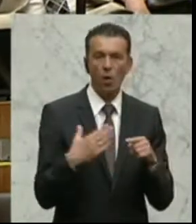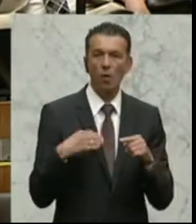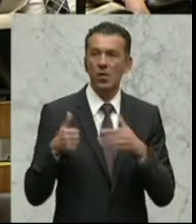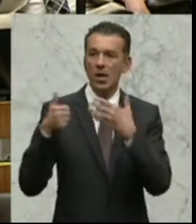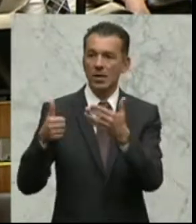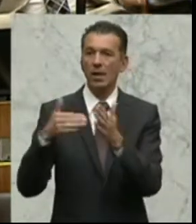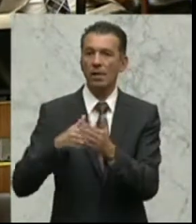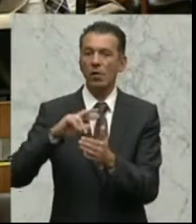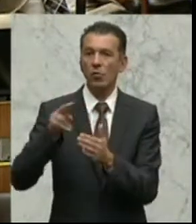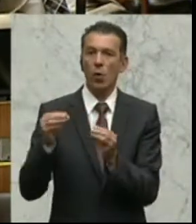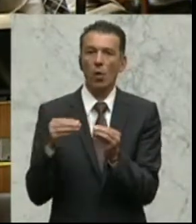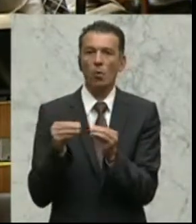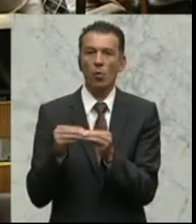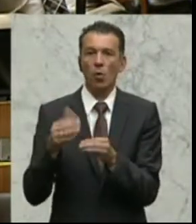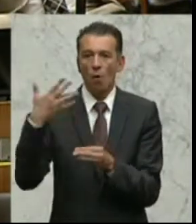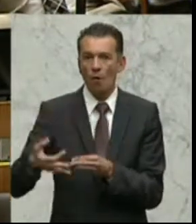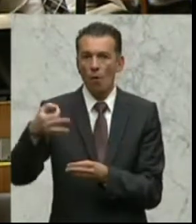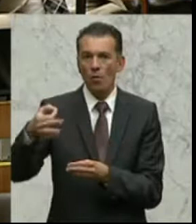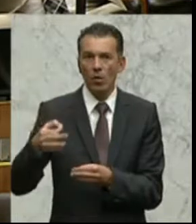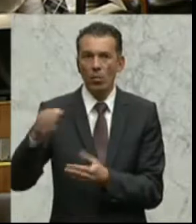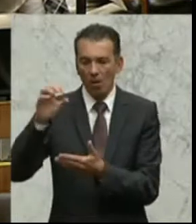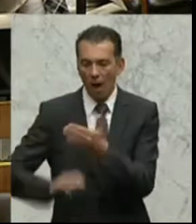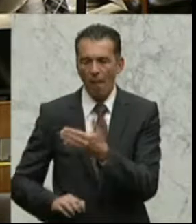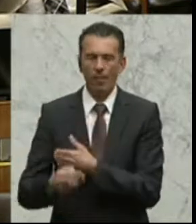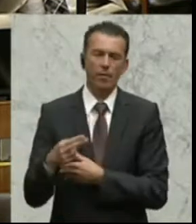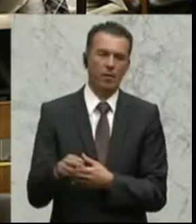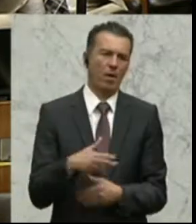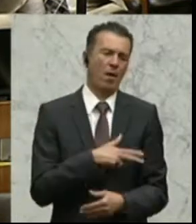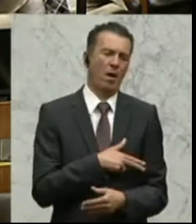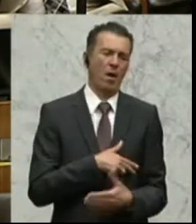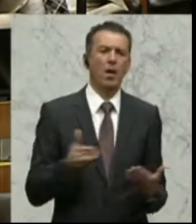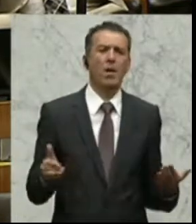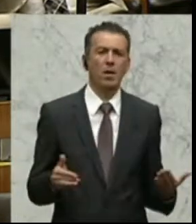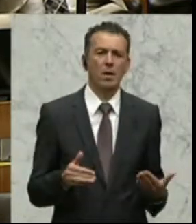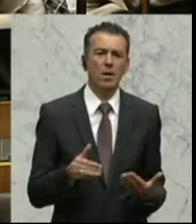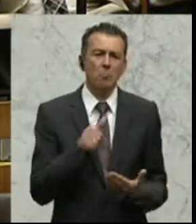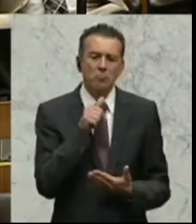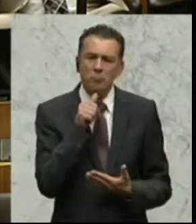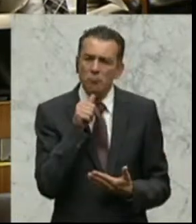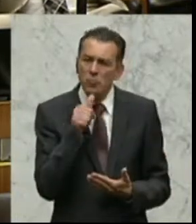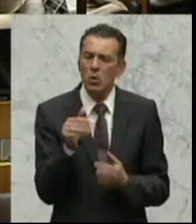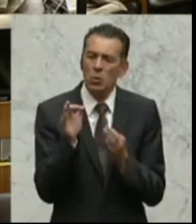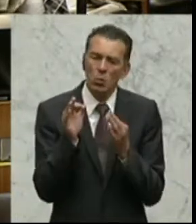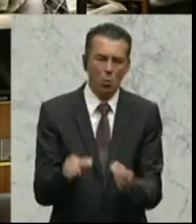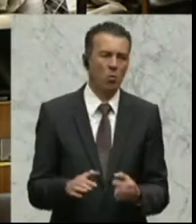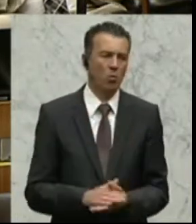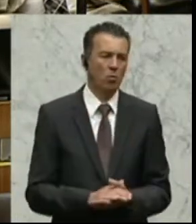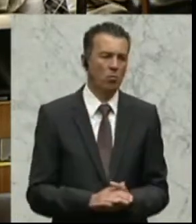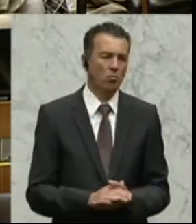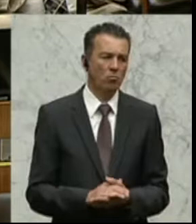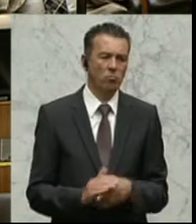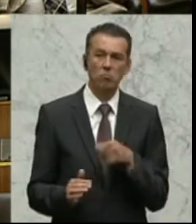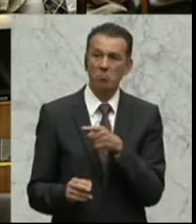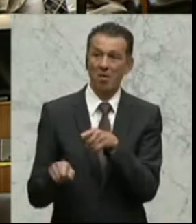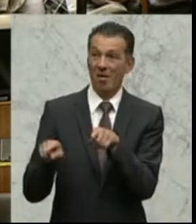brutto 50% zahlen müssen. Also ganz ehrlich, ich glaube, auch das ist nicht im Sinne des Erfinders, dass die gleich zu den Superreichen zählen.